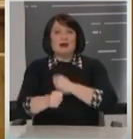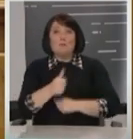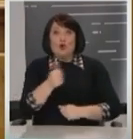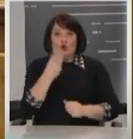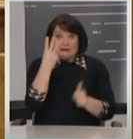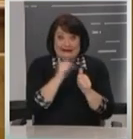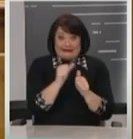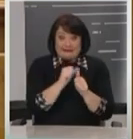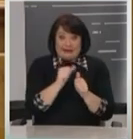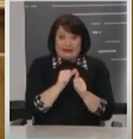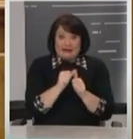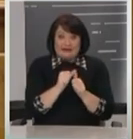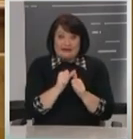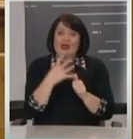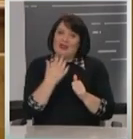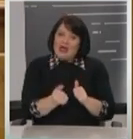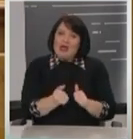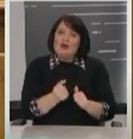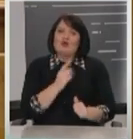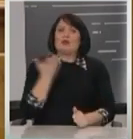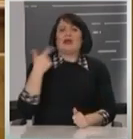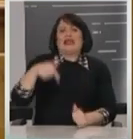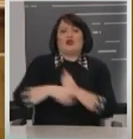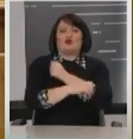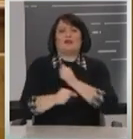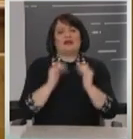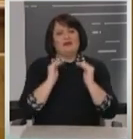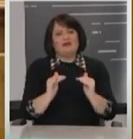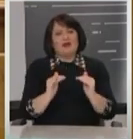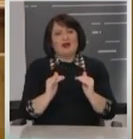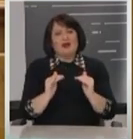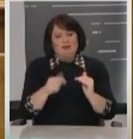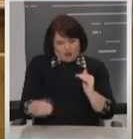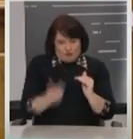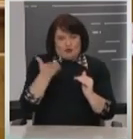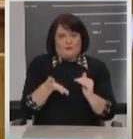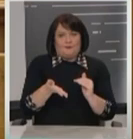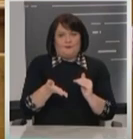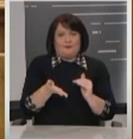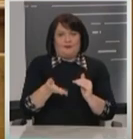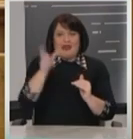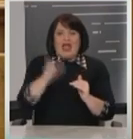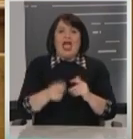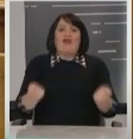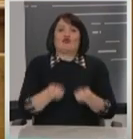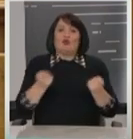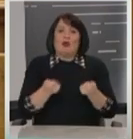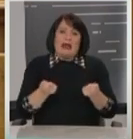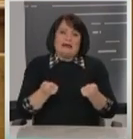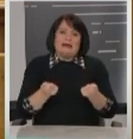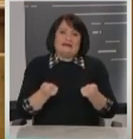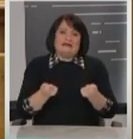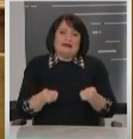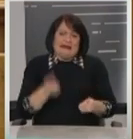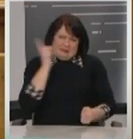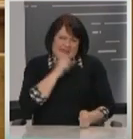3 μόνο μήνες θα έχουμε κοινή παρουσία του προηγούμενου Γενικού Γραμματέα με τον νέο Θεσμικό Γενικό Γραμματέα. Αυτό που κάνετε είναι λαθροχειρία, κύριε Μητσοτάκη.